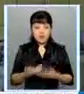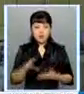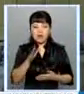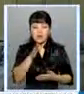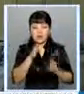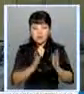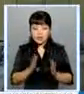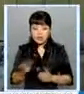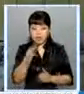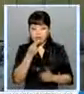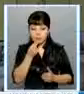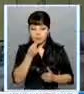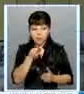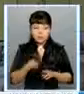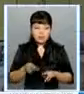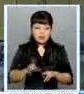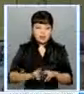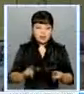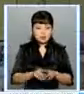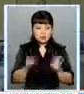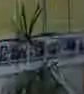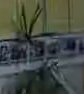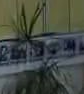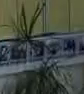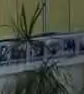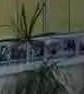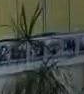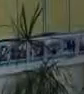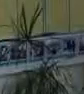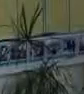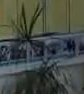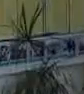Уақытында тамақтансаң, соның бәрі бізге денсаулығымызға пайдалы.